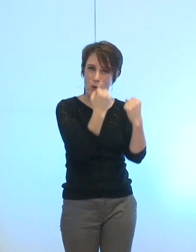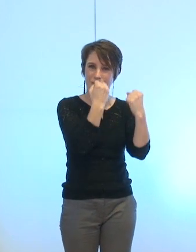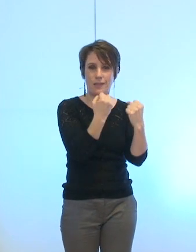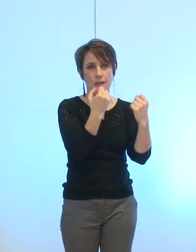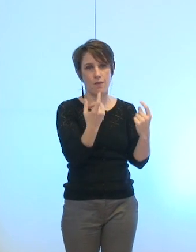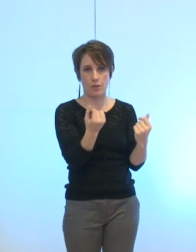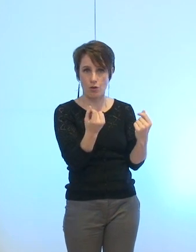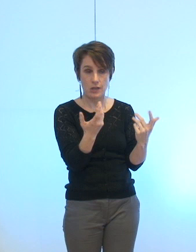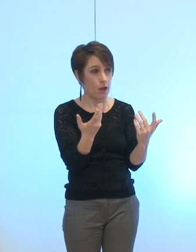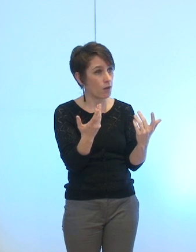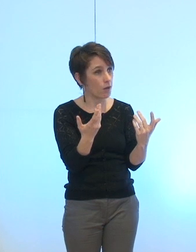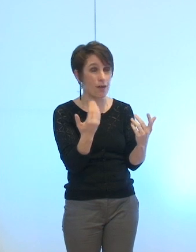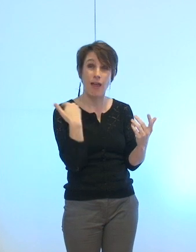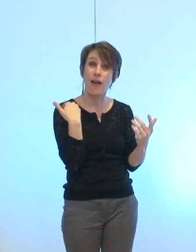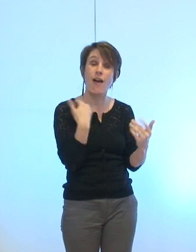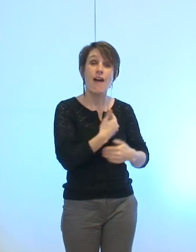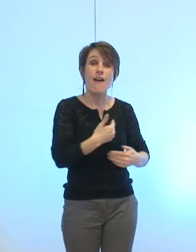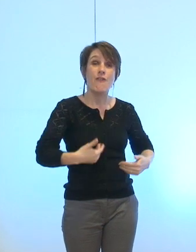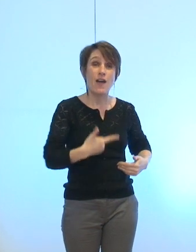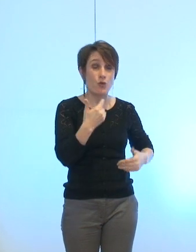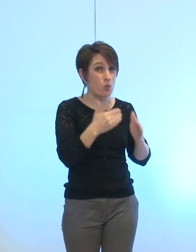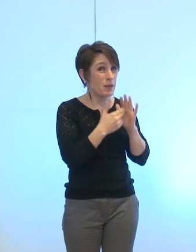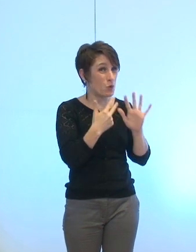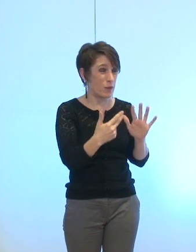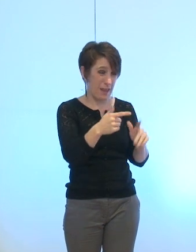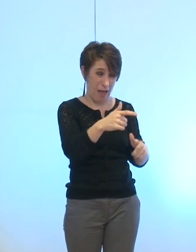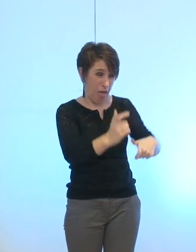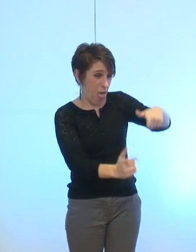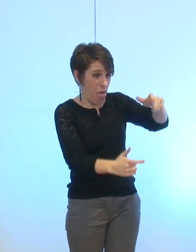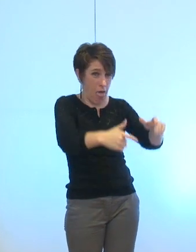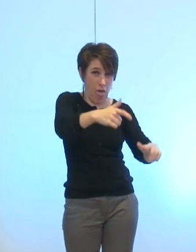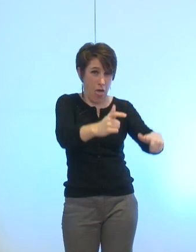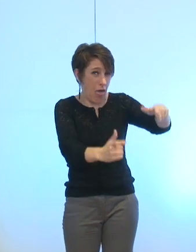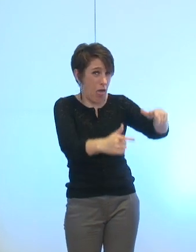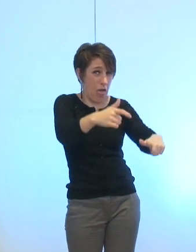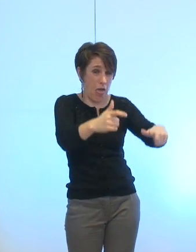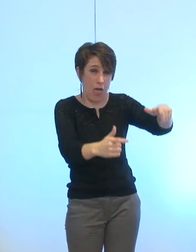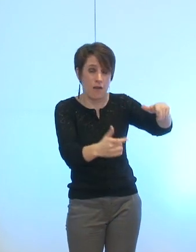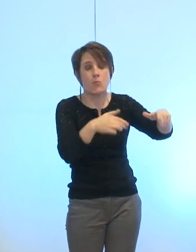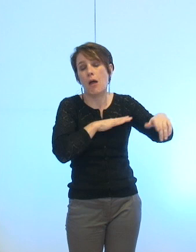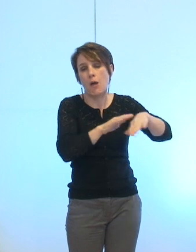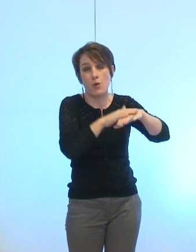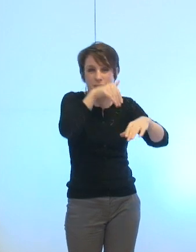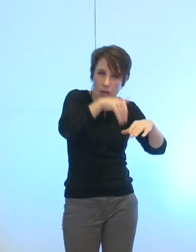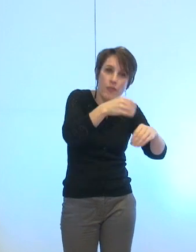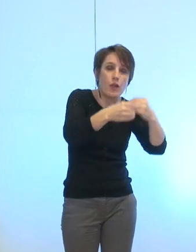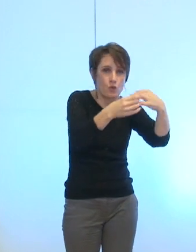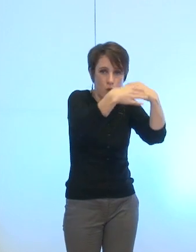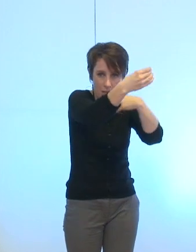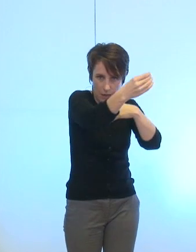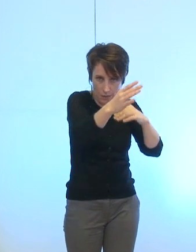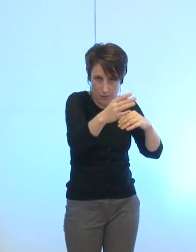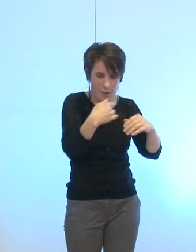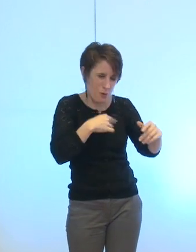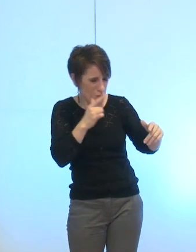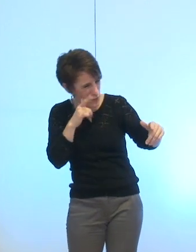ou à la fin du mandat de 2008 celui-ci était en grande difficulté pour des raisons externes mais aussi internes de choix budgétairees que nous